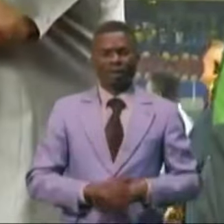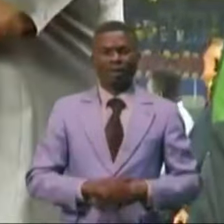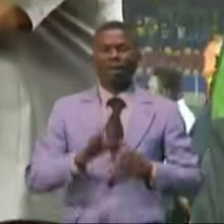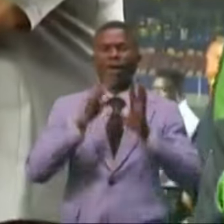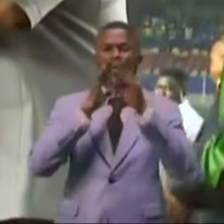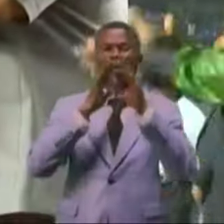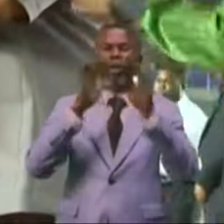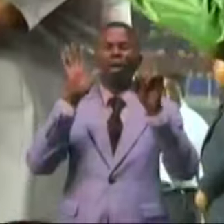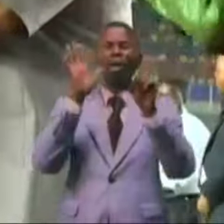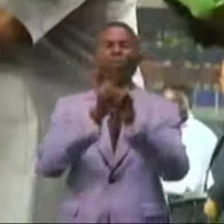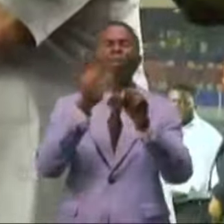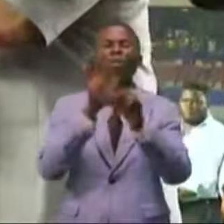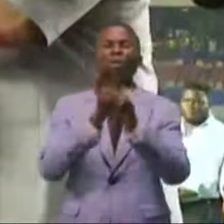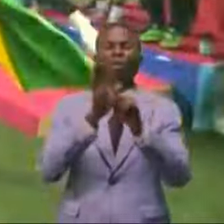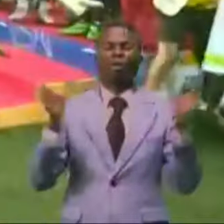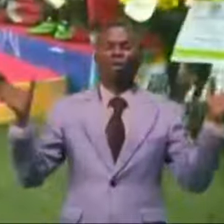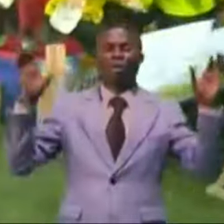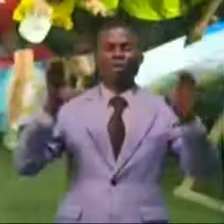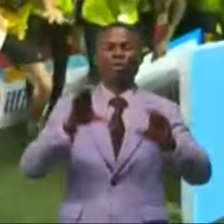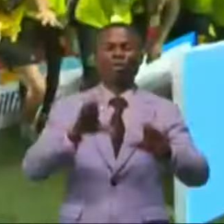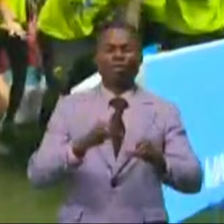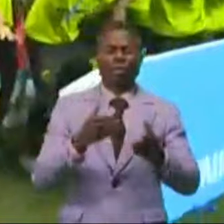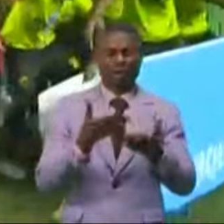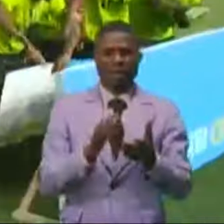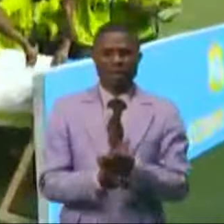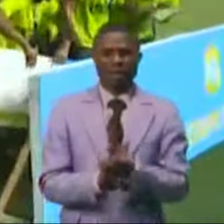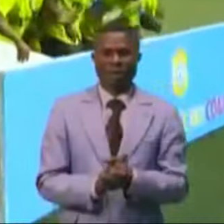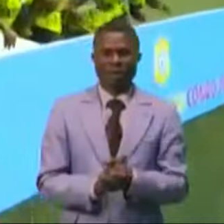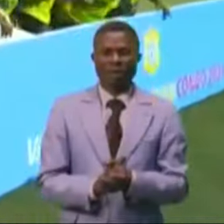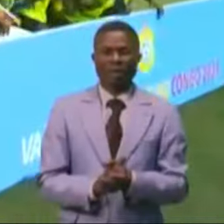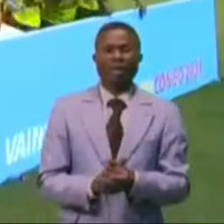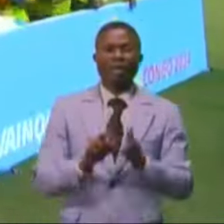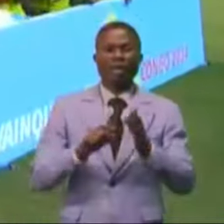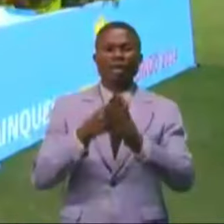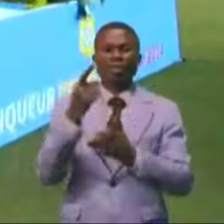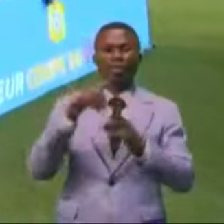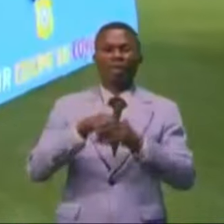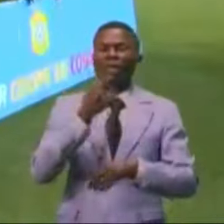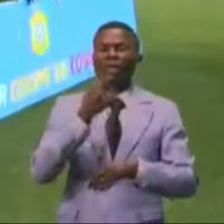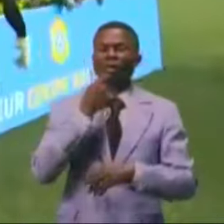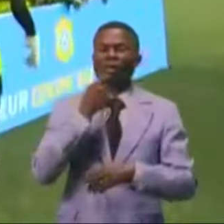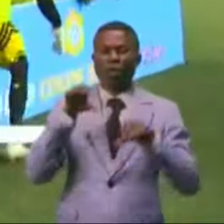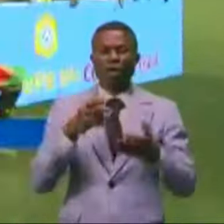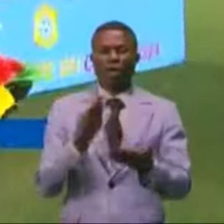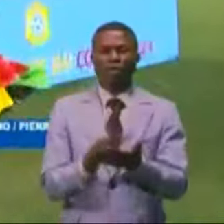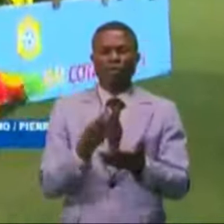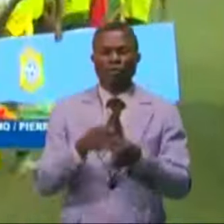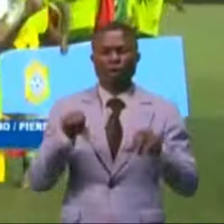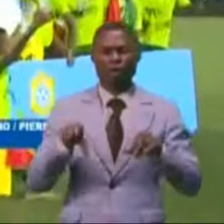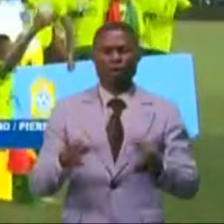public venu au stade de Martyr. Une grande première dans l'histoire du football congolais.